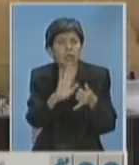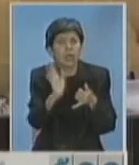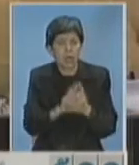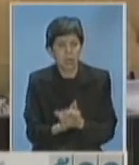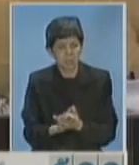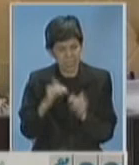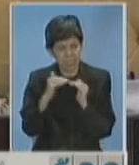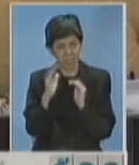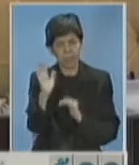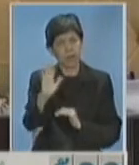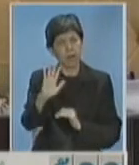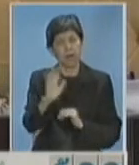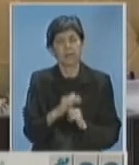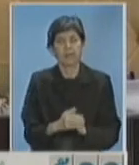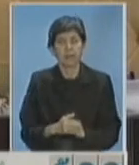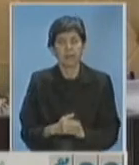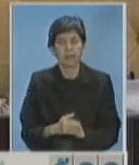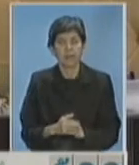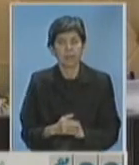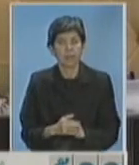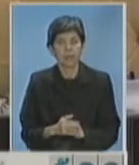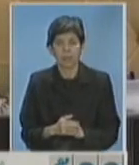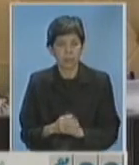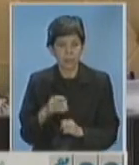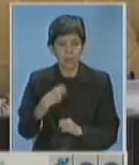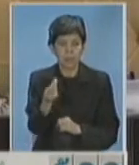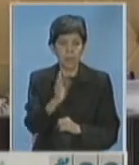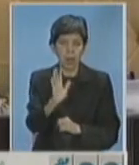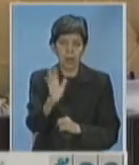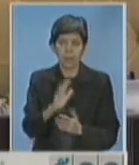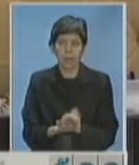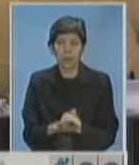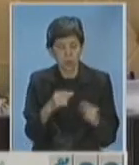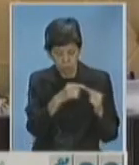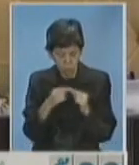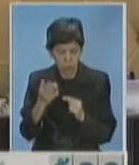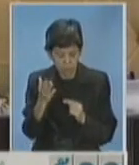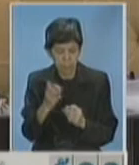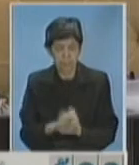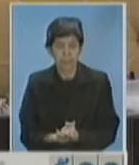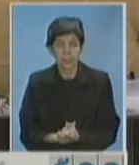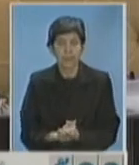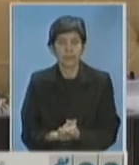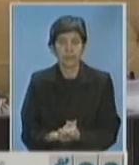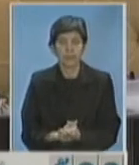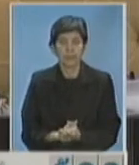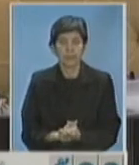อย่าใช้สิทธิ์เลยครับครับไม่อนุญาตนะฮะเชิญท่านวัชระต่อเถอะครับ